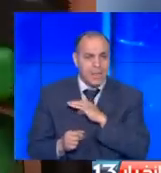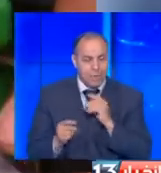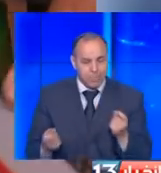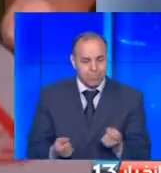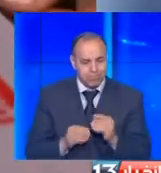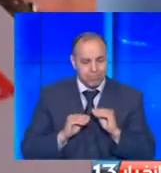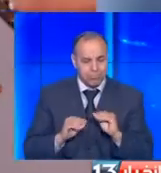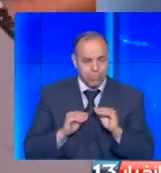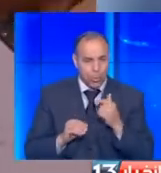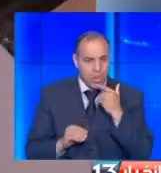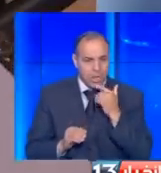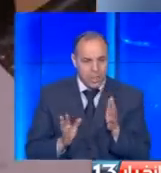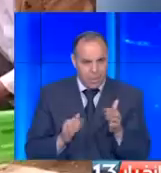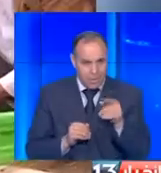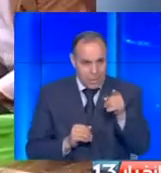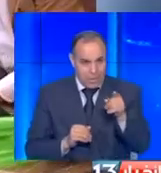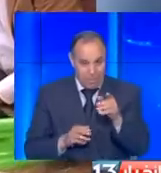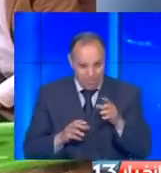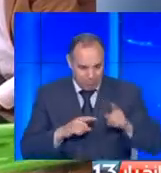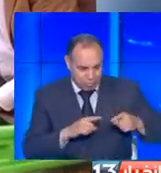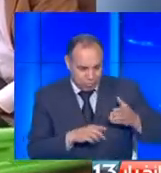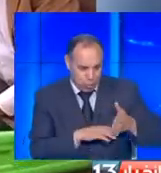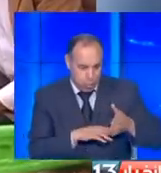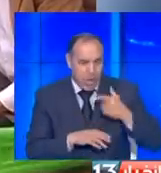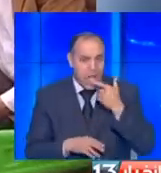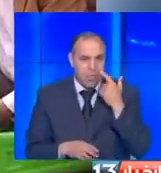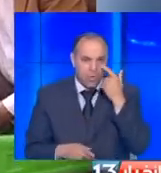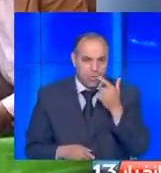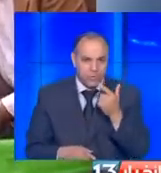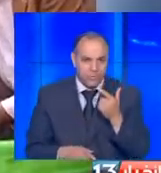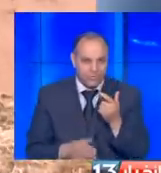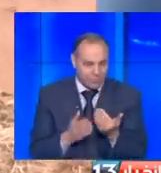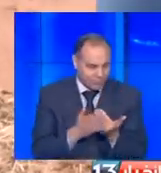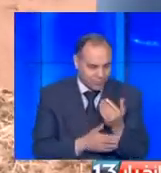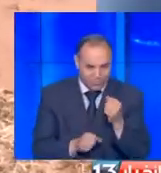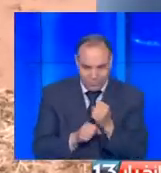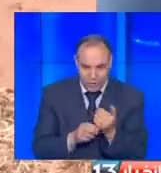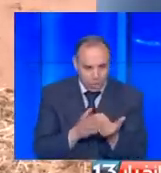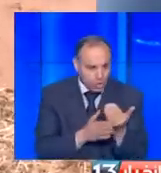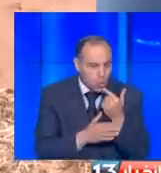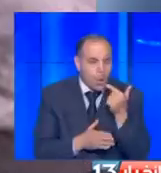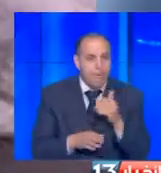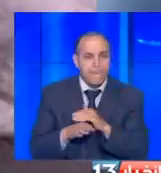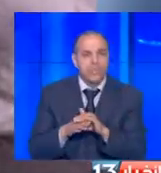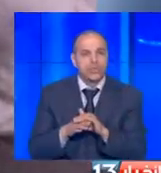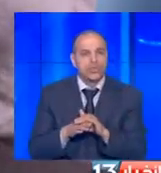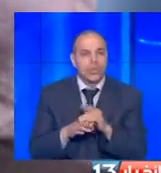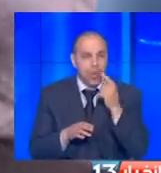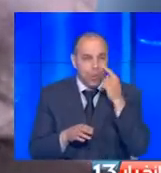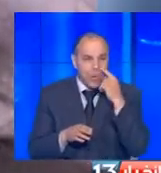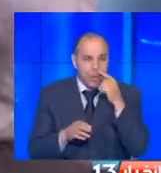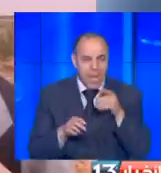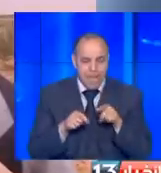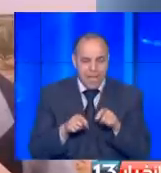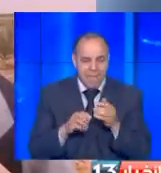تكوينية لتدريبهم على استعمال هذه الآلات وإطلاعهم على آخر المستجدات في مجال الميكنة